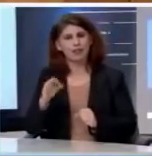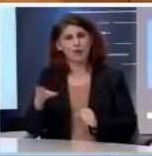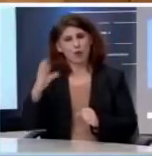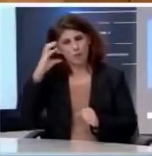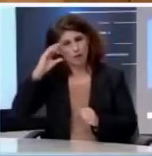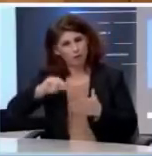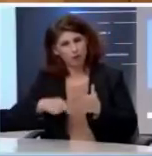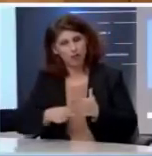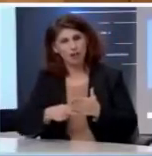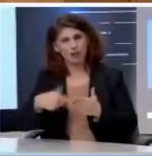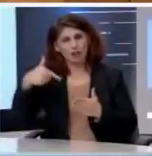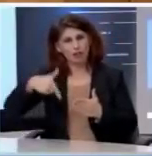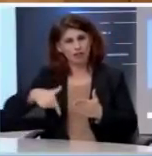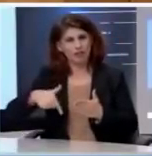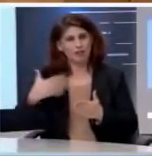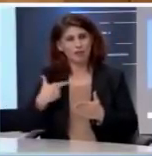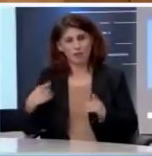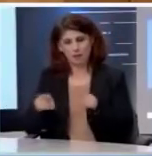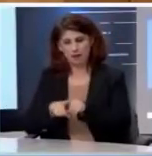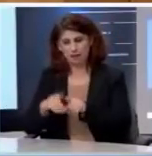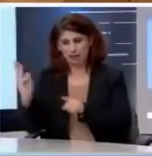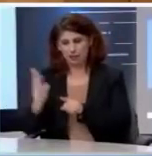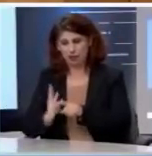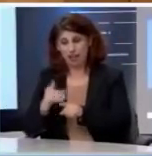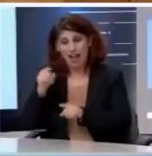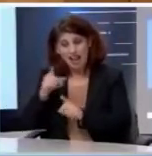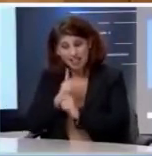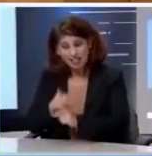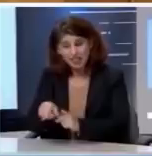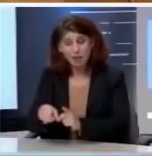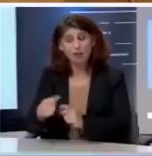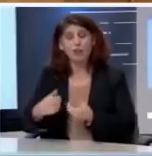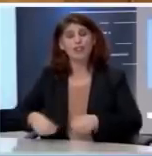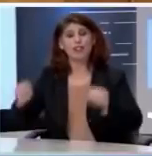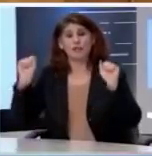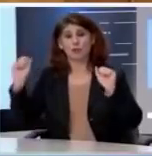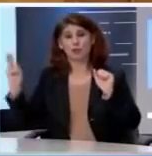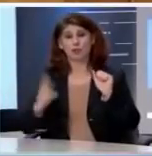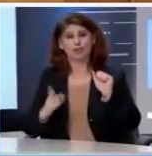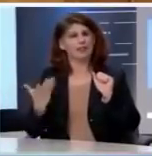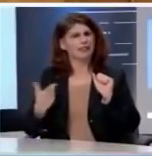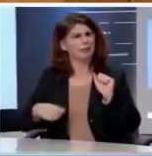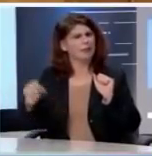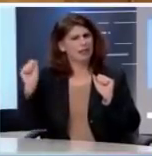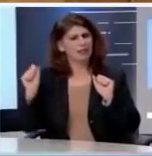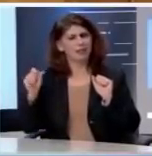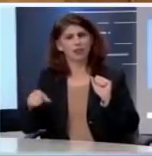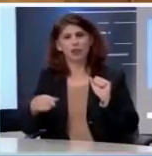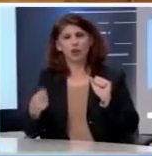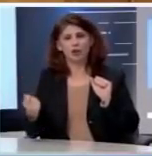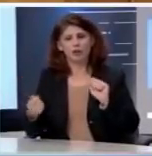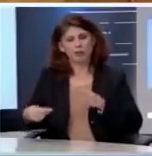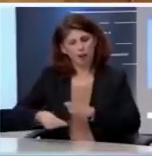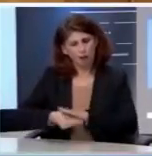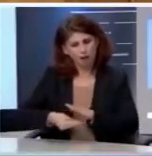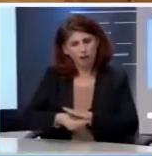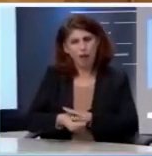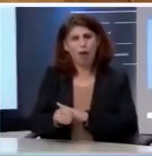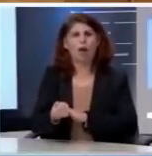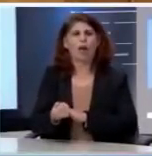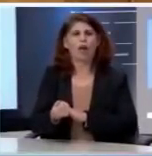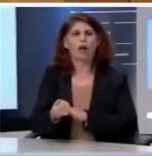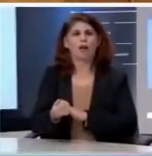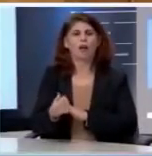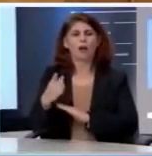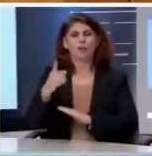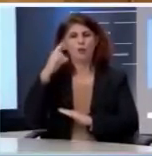ο μνημονιακός Γεωργιάδης που ήταν με την Τρόικα, αλλά ειδικά σε αυτό πήγε ενάντια στην Τρόικα, γιατί πήγε ενάντια στην Τρόικα, γιατί τα πιάσε και όπου τα πιάσε